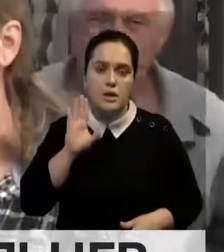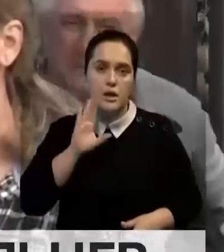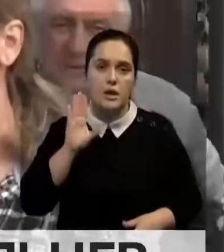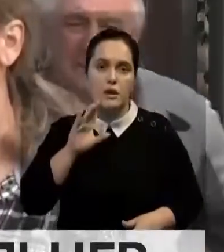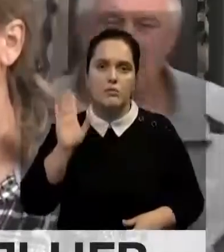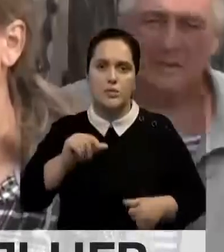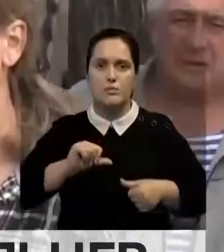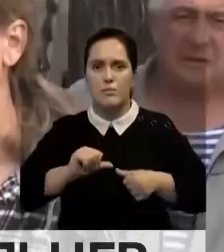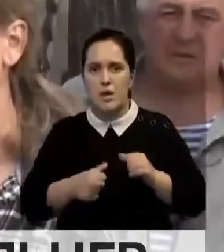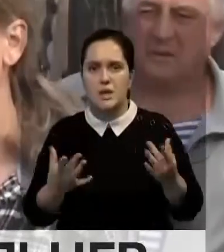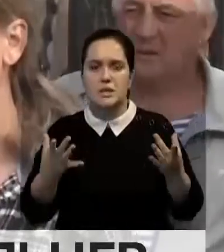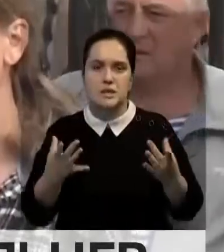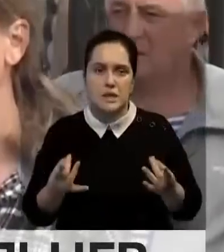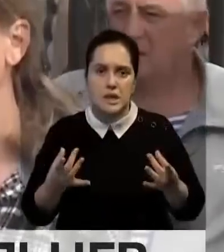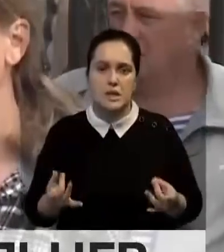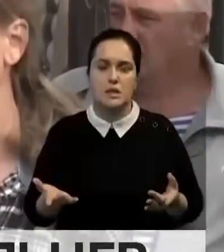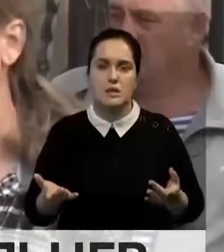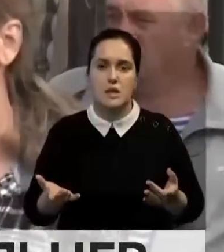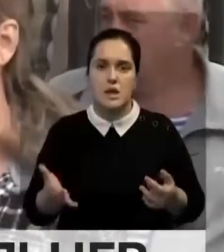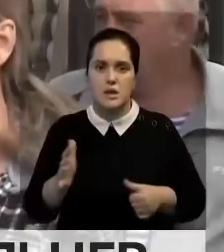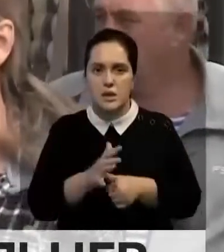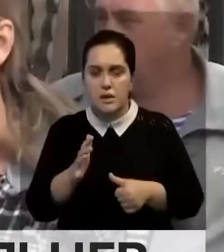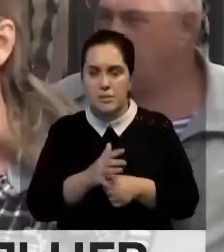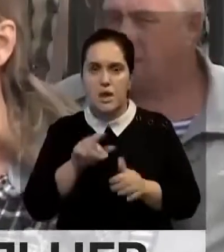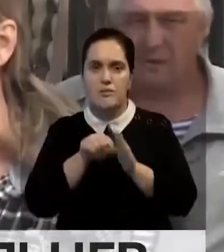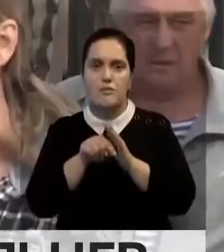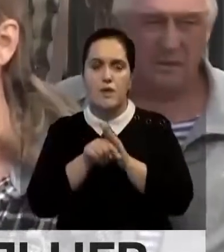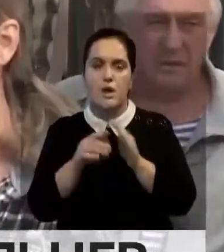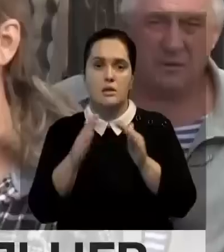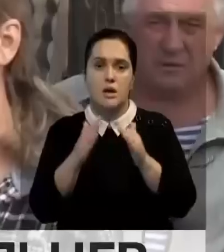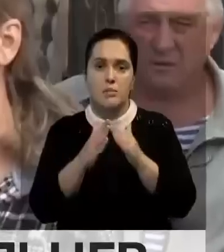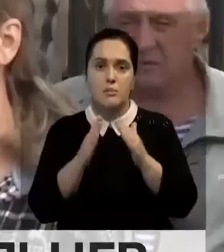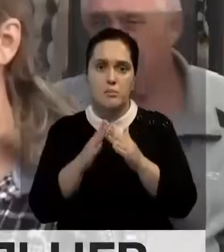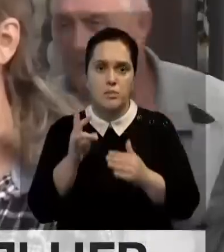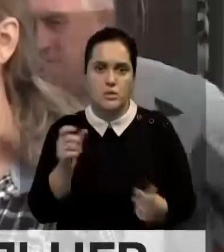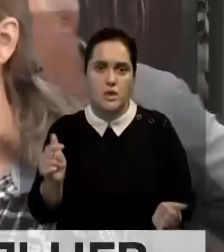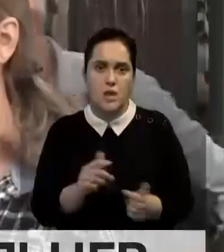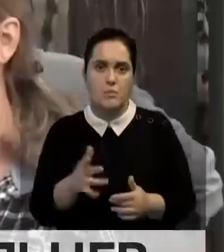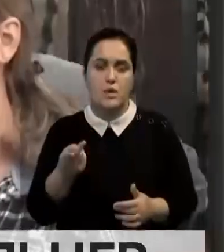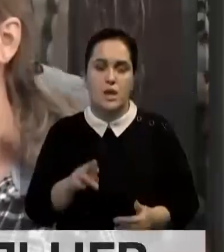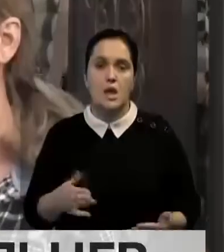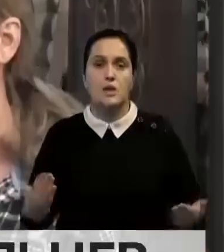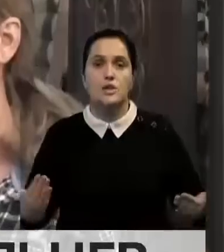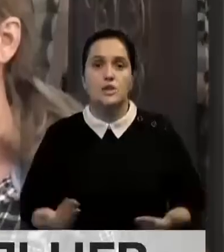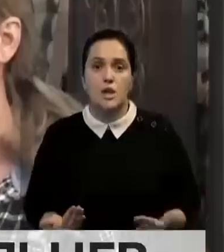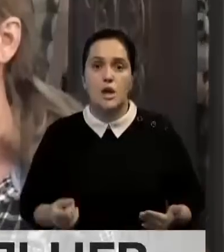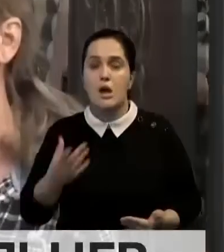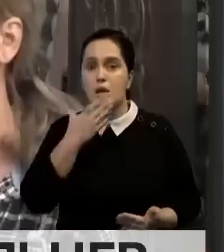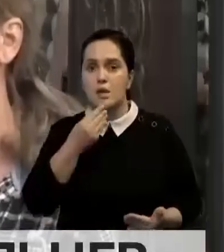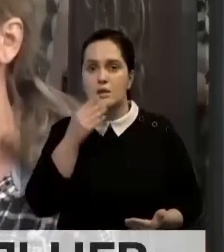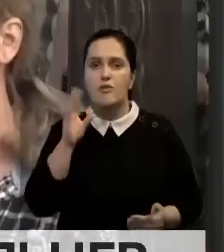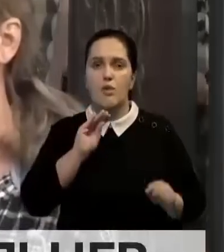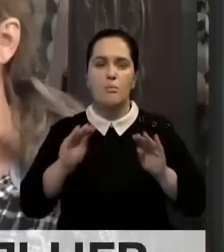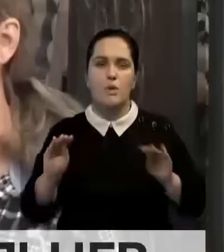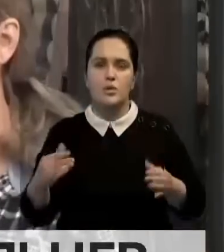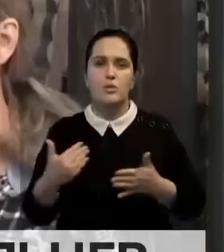будет постоянная сырость, плесень, то есть грибки в домах. Просто будет непригодное жилье. Они красиво все поставят